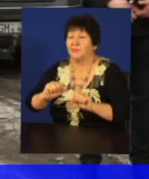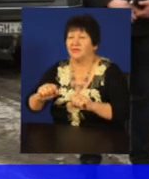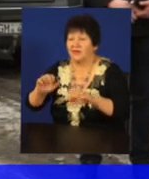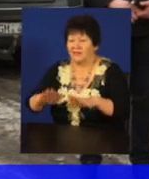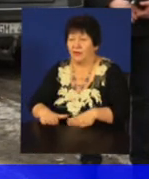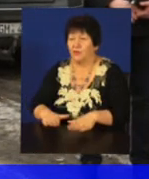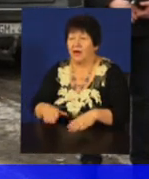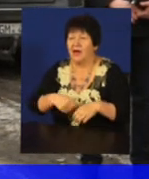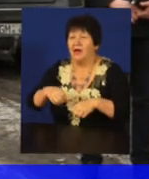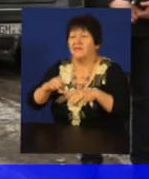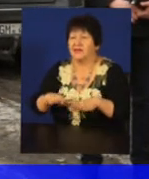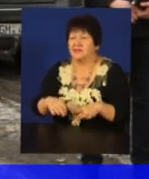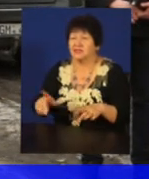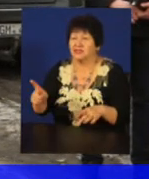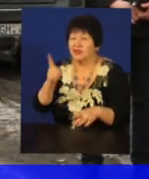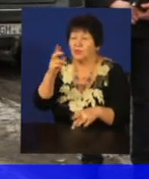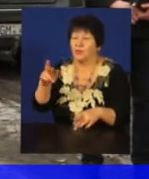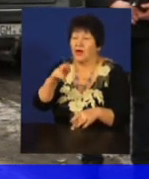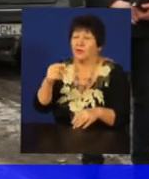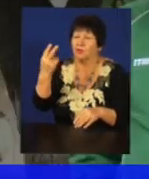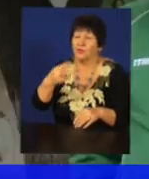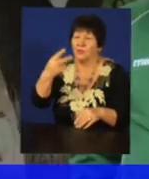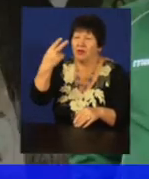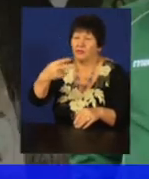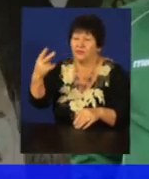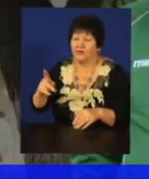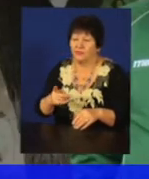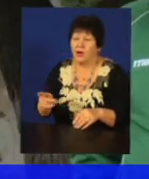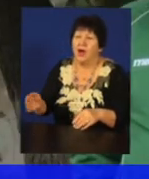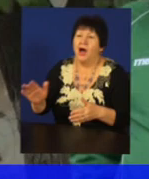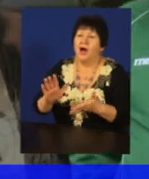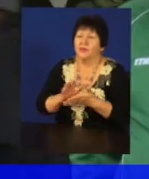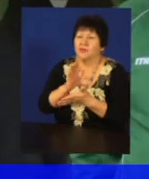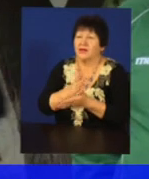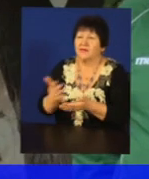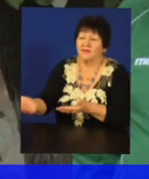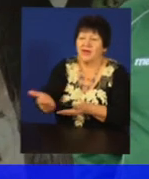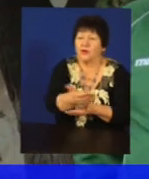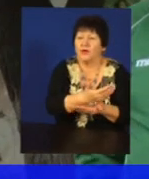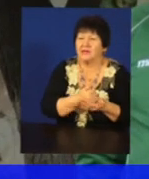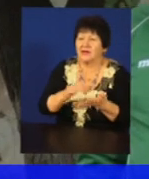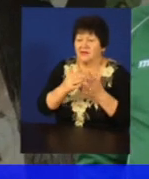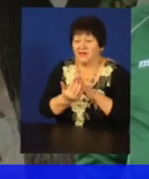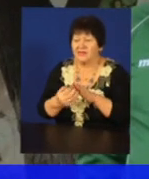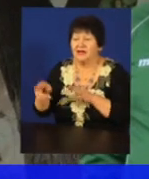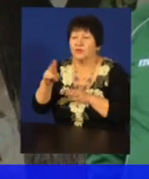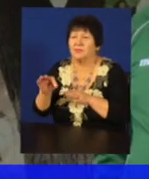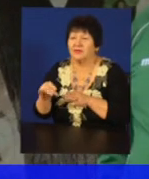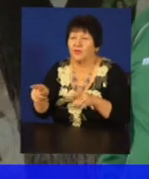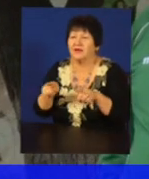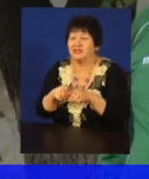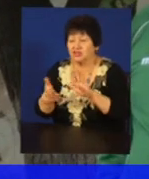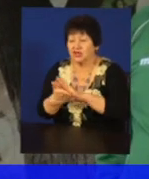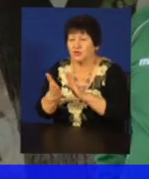publică locală s-a decis ca din 1 ianuarie 2021 deșeurile menajere să fie colectate și din satul Dimitrovca la